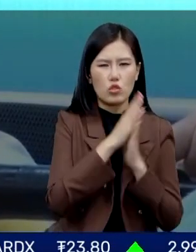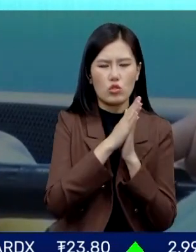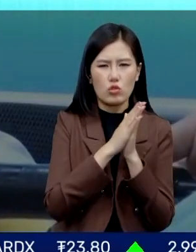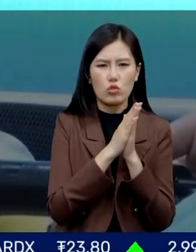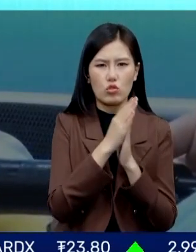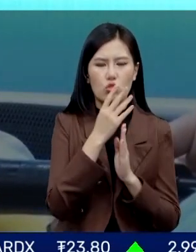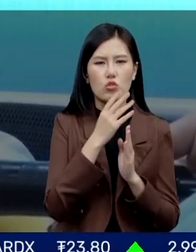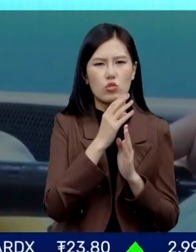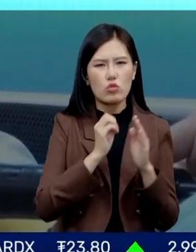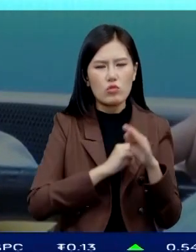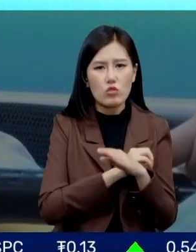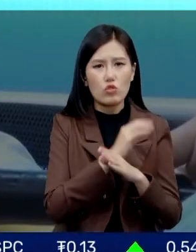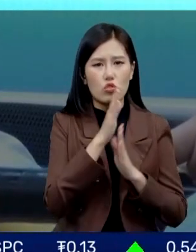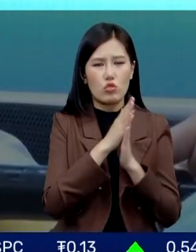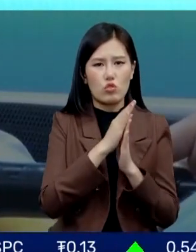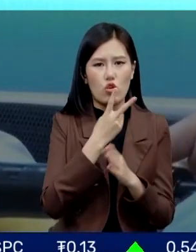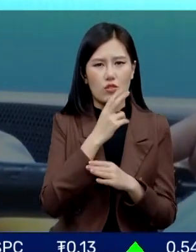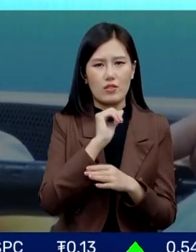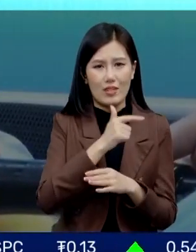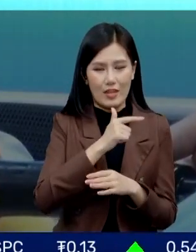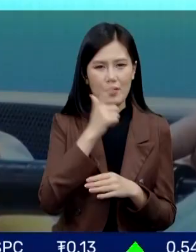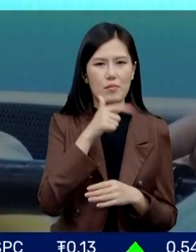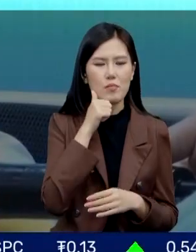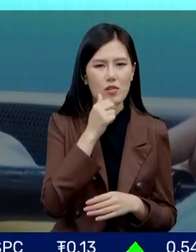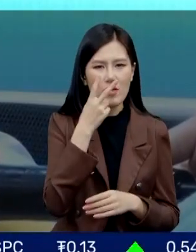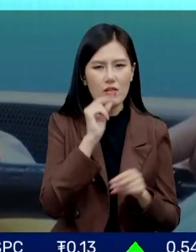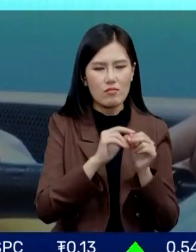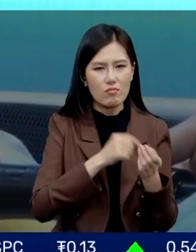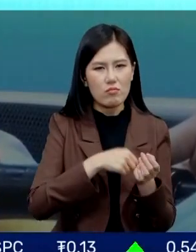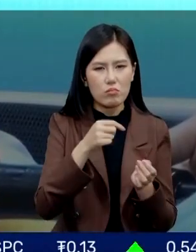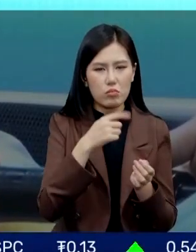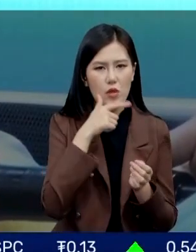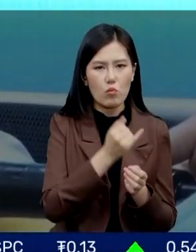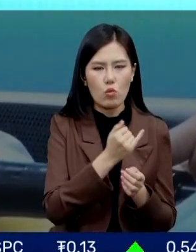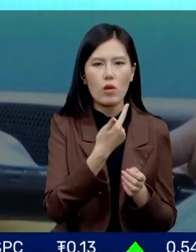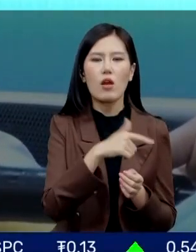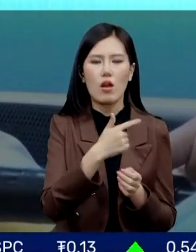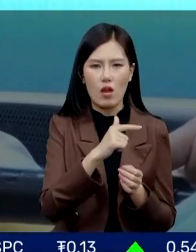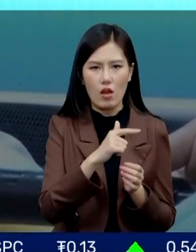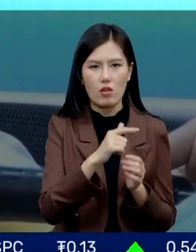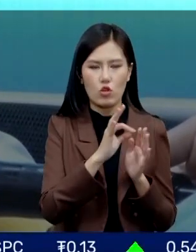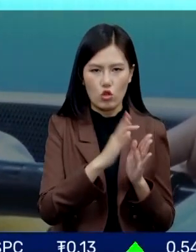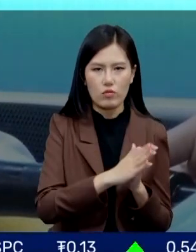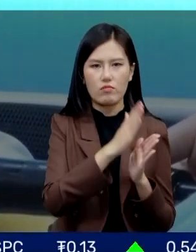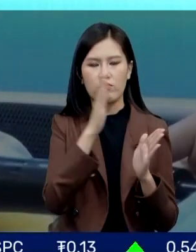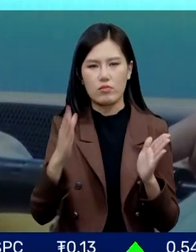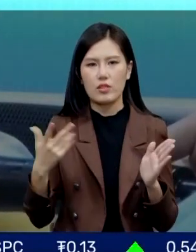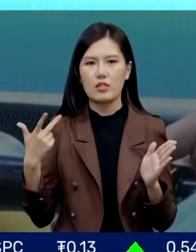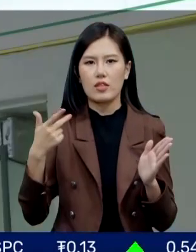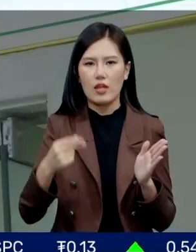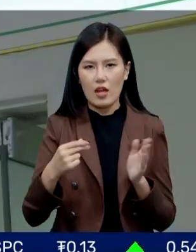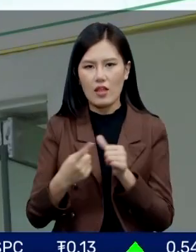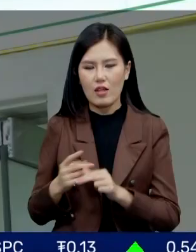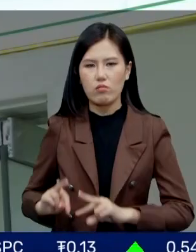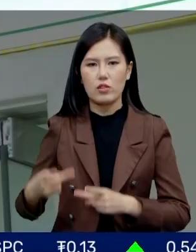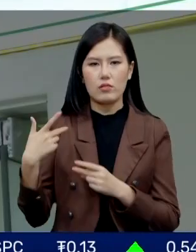талтай байдал нь бол хэвийн байгаа. Тийм учраас бол докторцсон гэж үзээд бид нэр ингээд дараагийнхаа цагийн тариаг бол өөрчлөөд явж